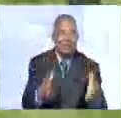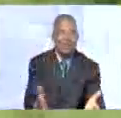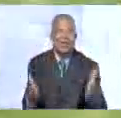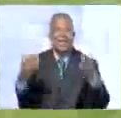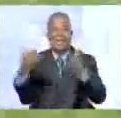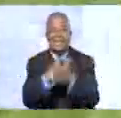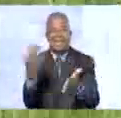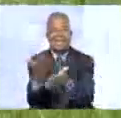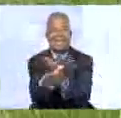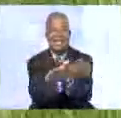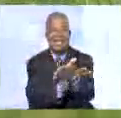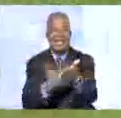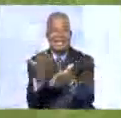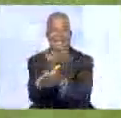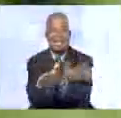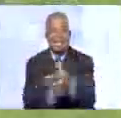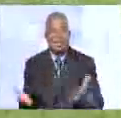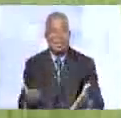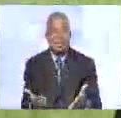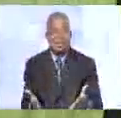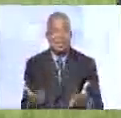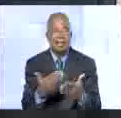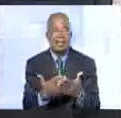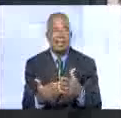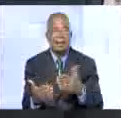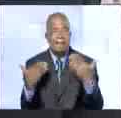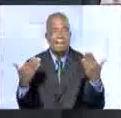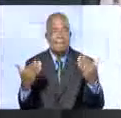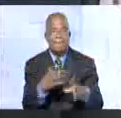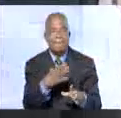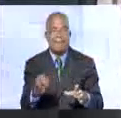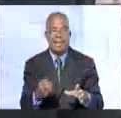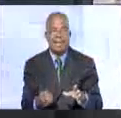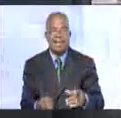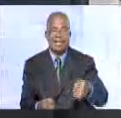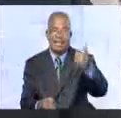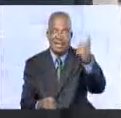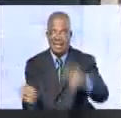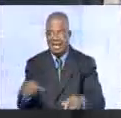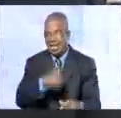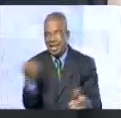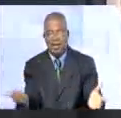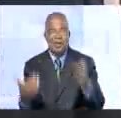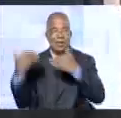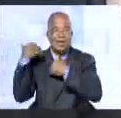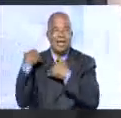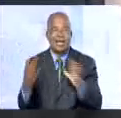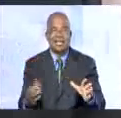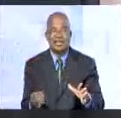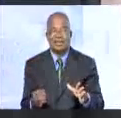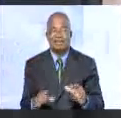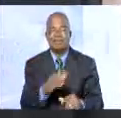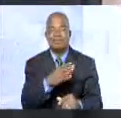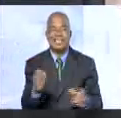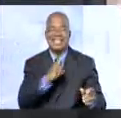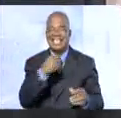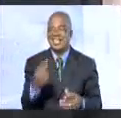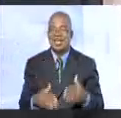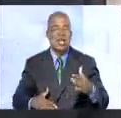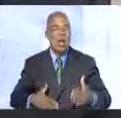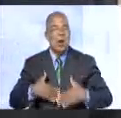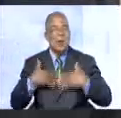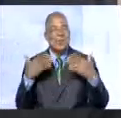nouvelle pelouse. Quant au directeur général de Main Verte Environnement, Dim Sawadogo, il s'est dit heureux